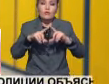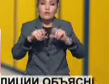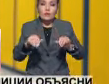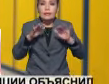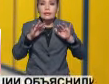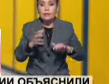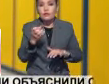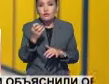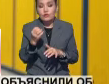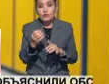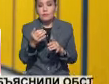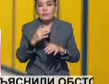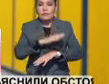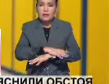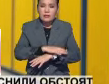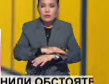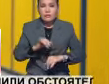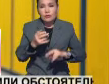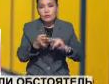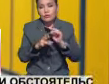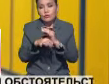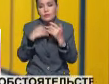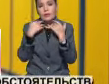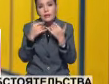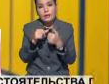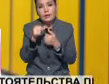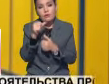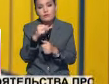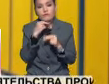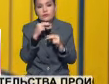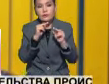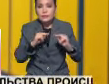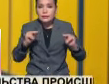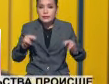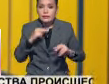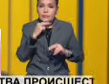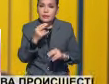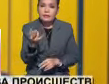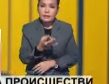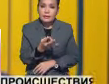только девиантного поведения, но и дети, требующие особого педагогического внимания.